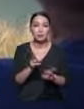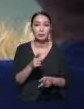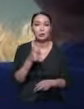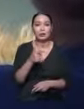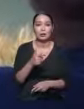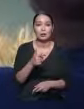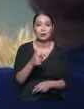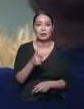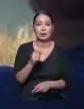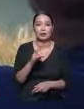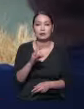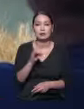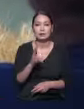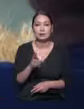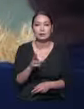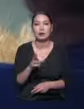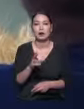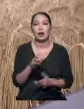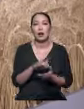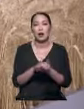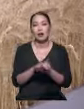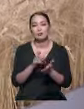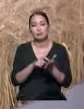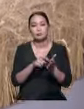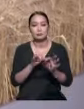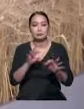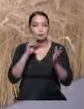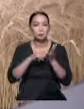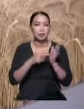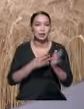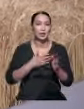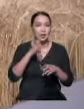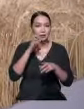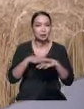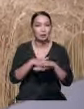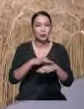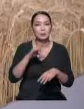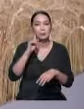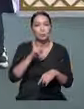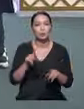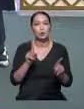гастрономии. Генсек Ассоциации поделился планами работы в нашей стране, а еще признался, что